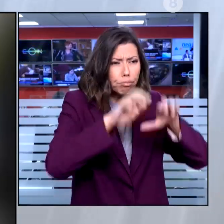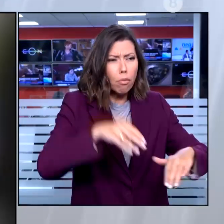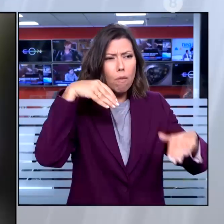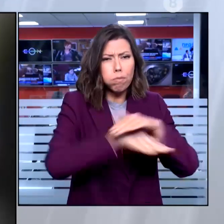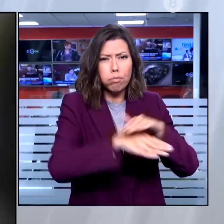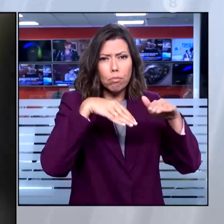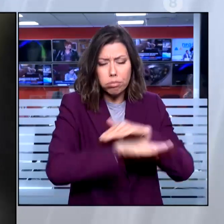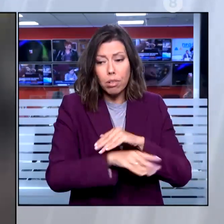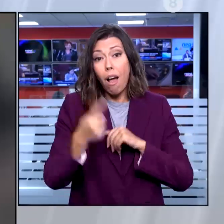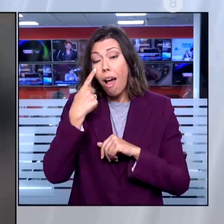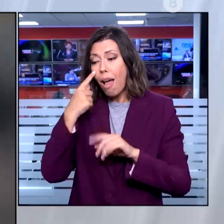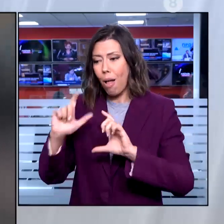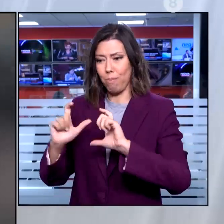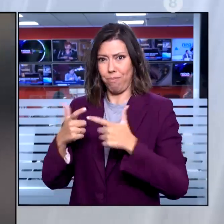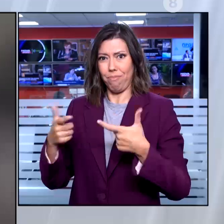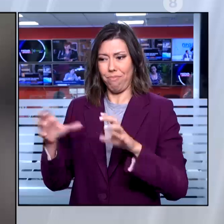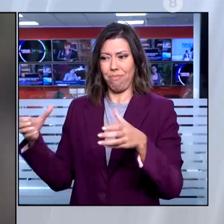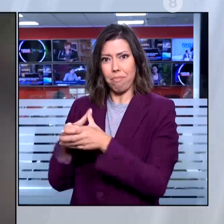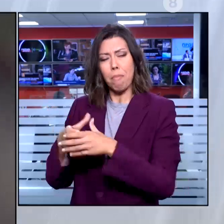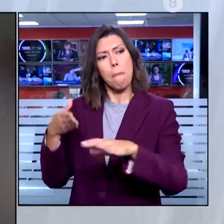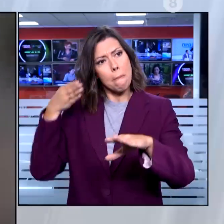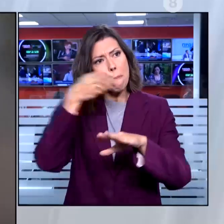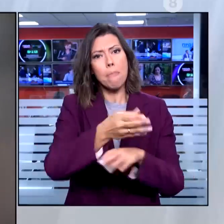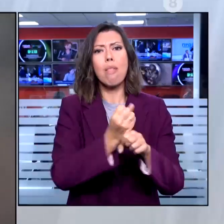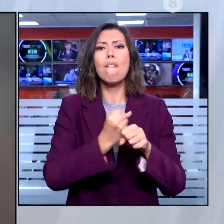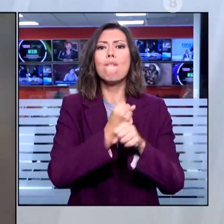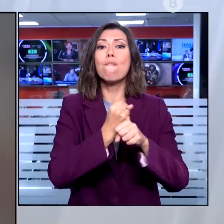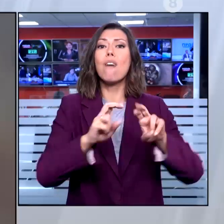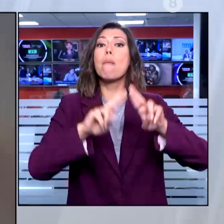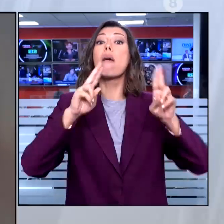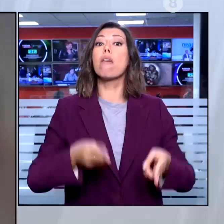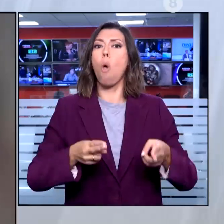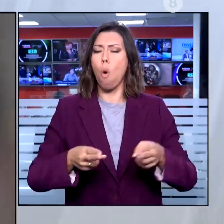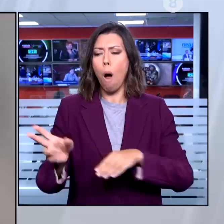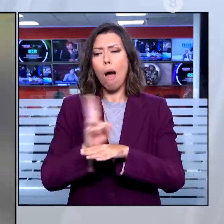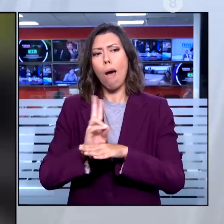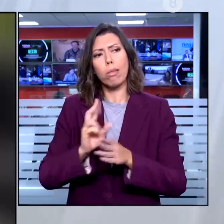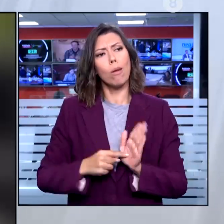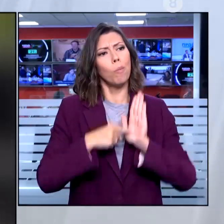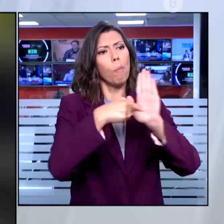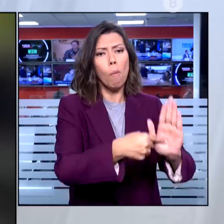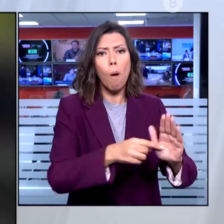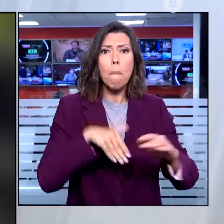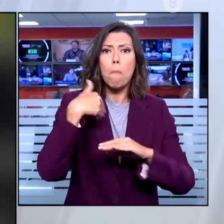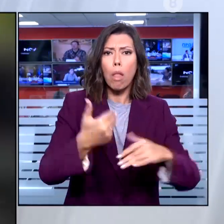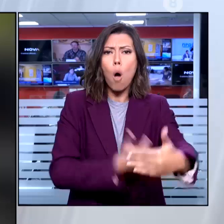φαρμακείο στο κέντρο της Αθήνας. Μπαίνουν κρατώντας ένα χαρτί και μετά από λίγο βγαίνουν με κούτες και σακούλες στα χέρια.